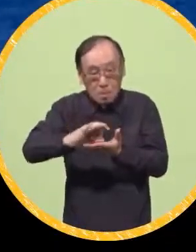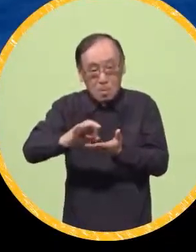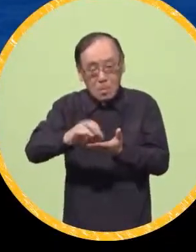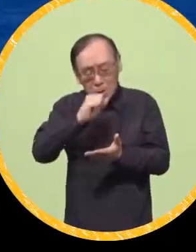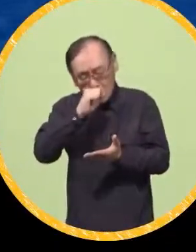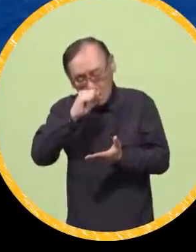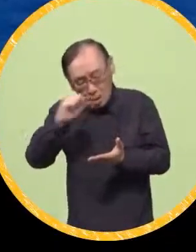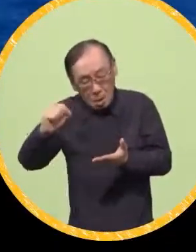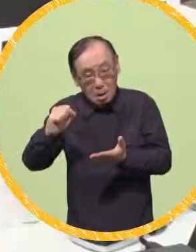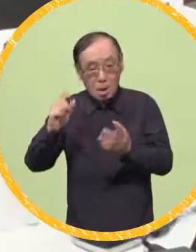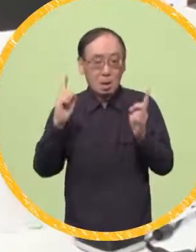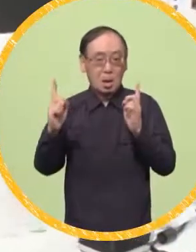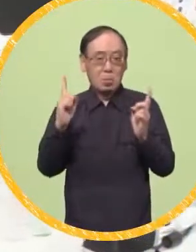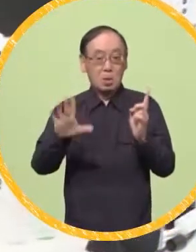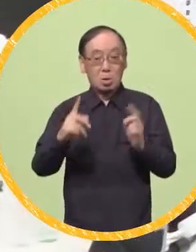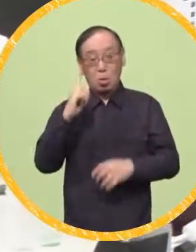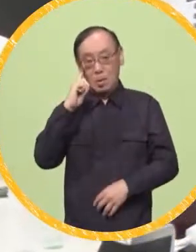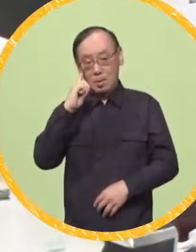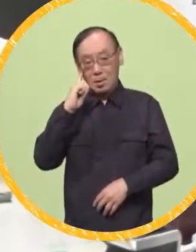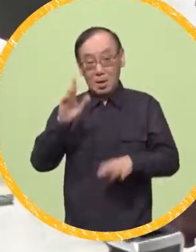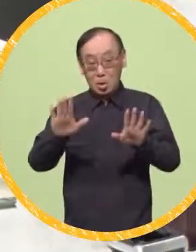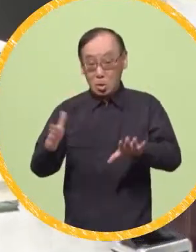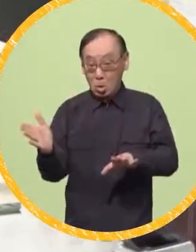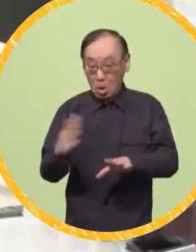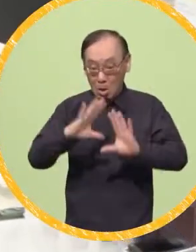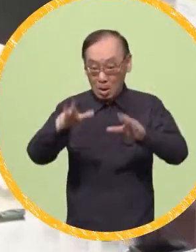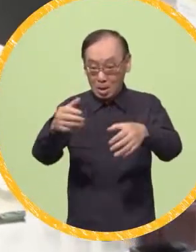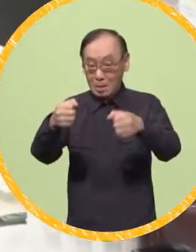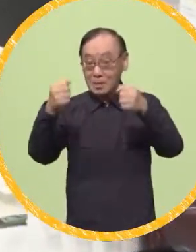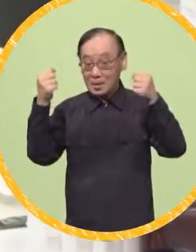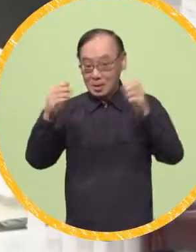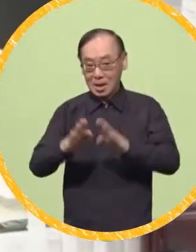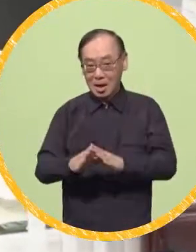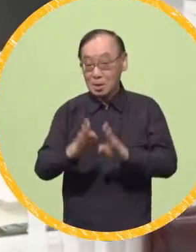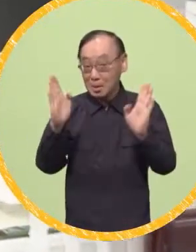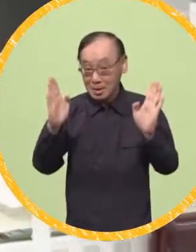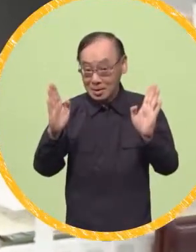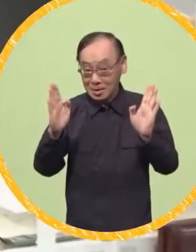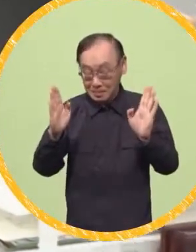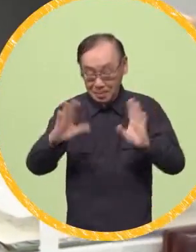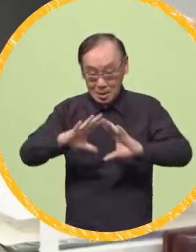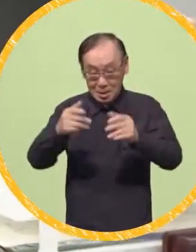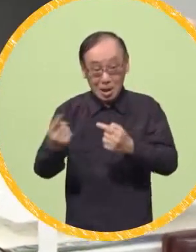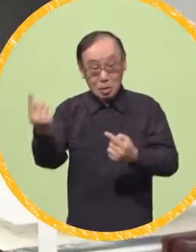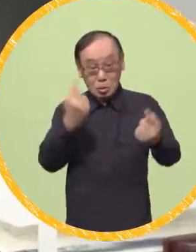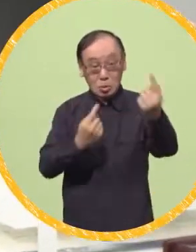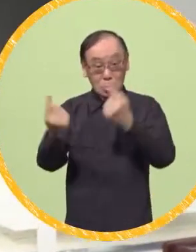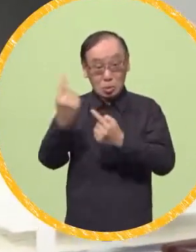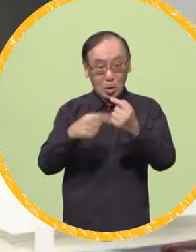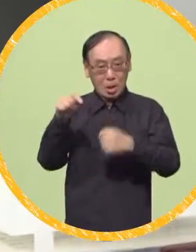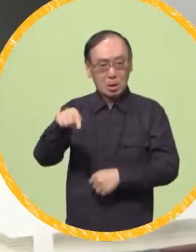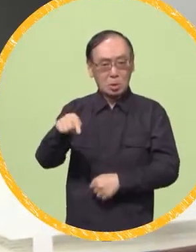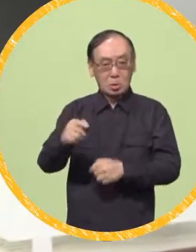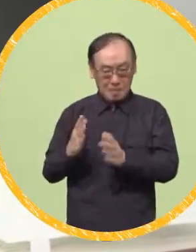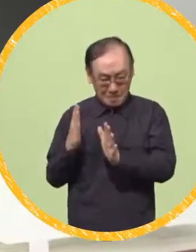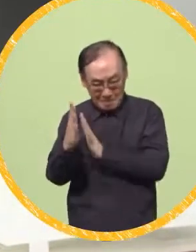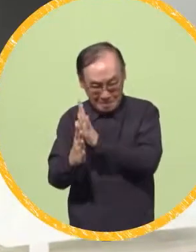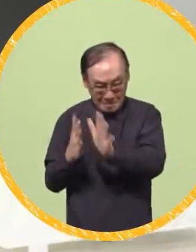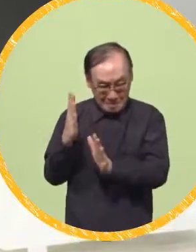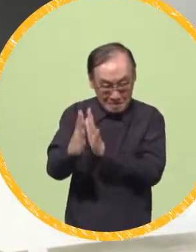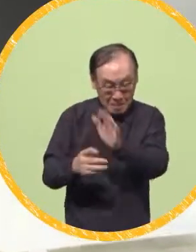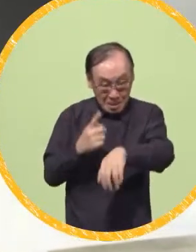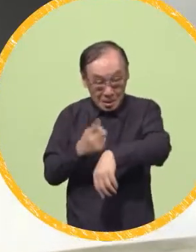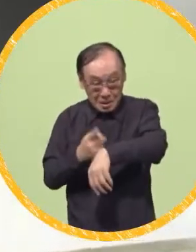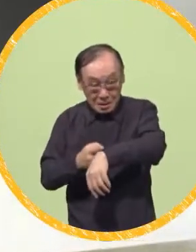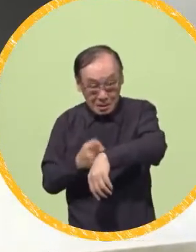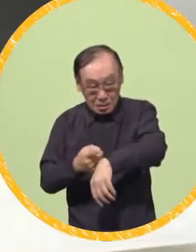ゲームかなと私は思っております今日からセーリングワールドカップシリーズ大会が始まりますが世界中のトップセラーたちが集まって彼の技術や